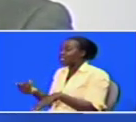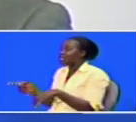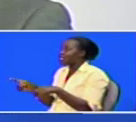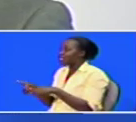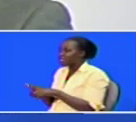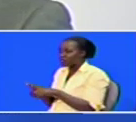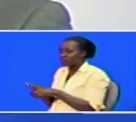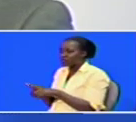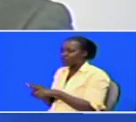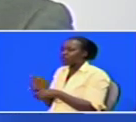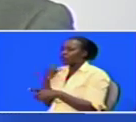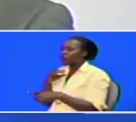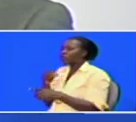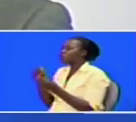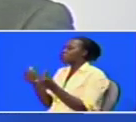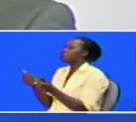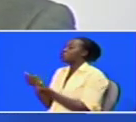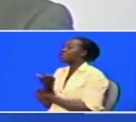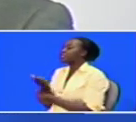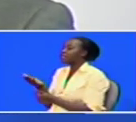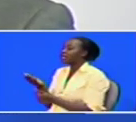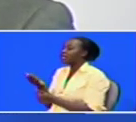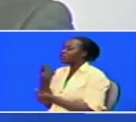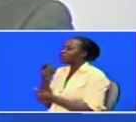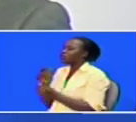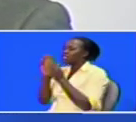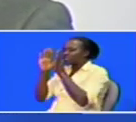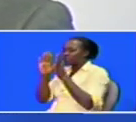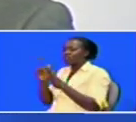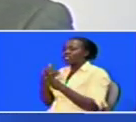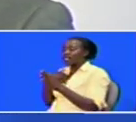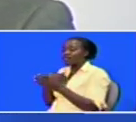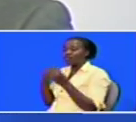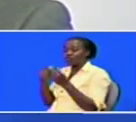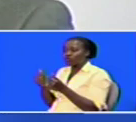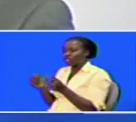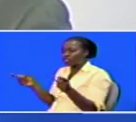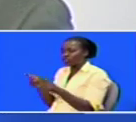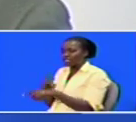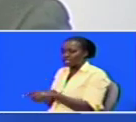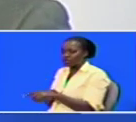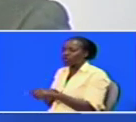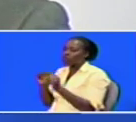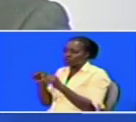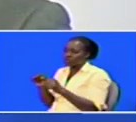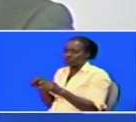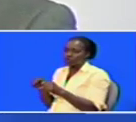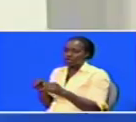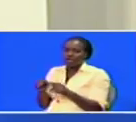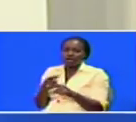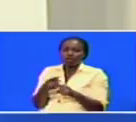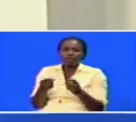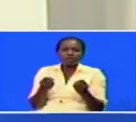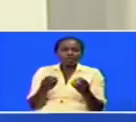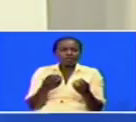wanataka kuwe na suluhu. Na kwa hivyo la msingi ni kwamba tuwe na suluhu kwa muda mfupi unaowezekana. Lakini daktari, kuna wengi